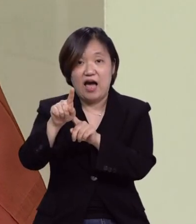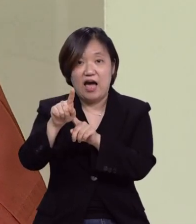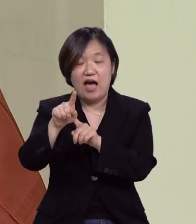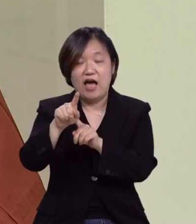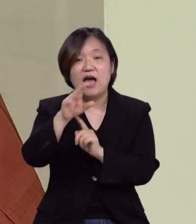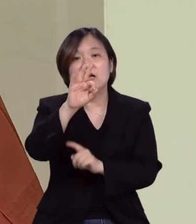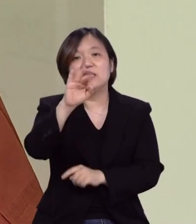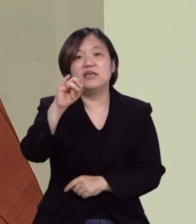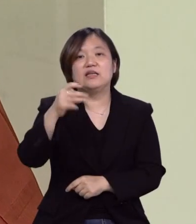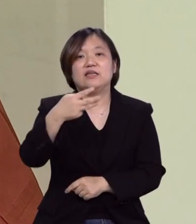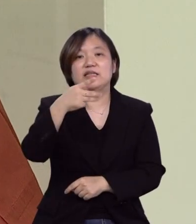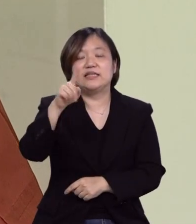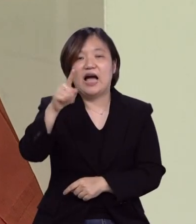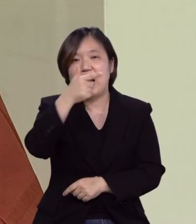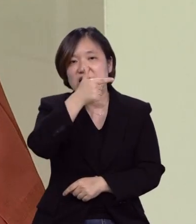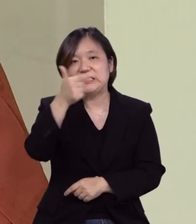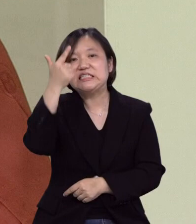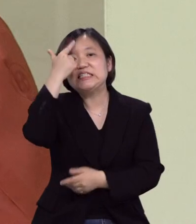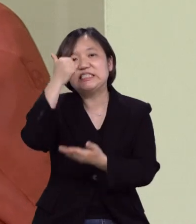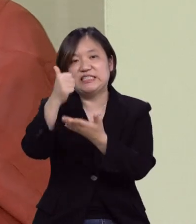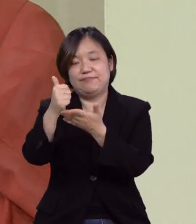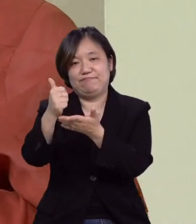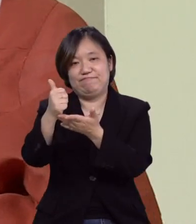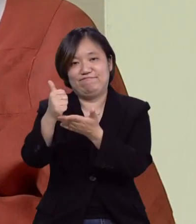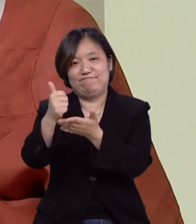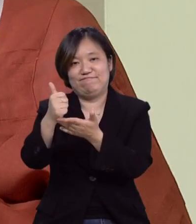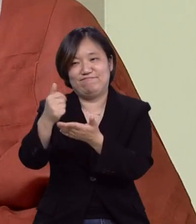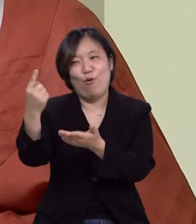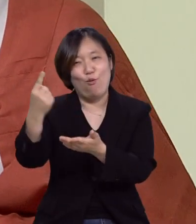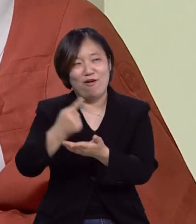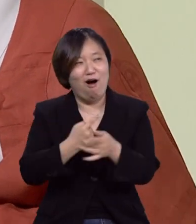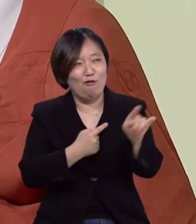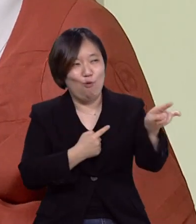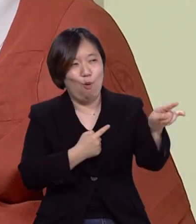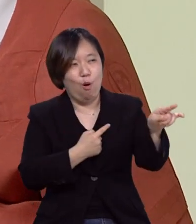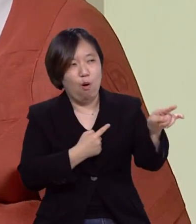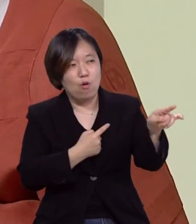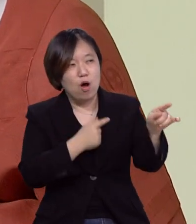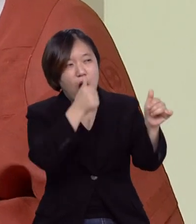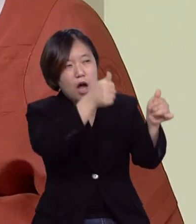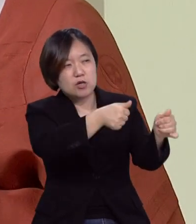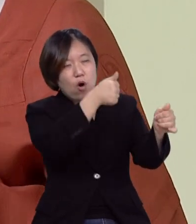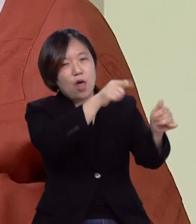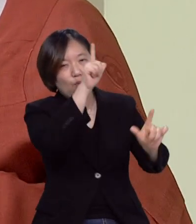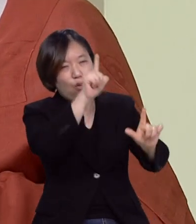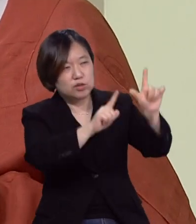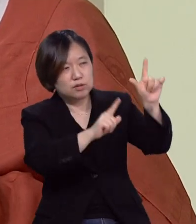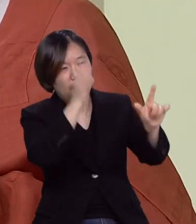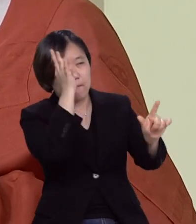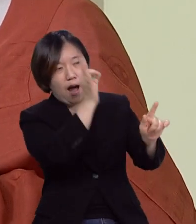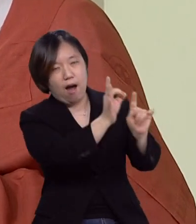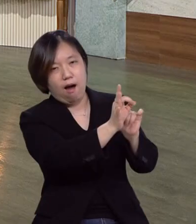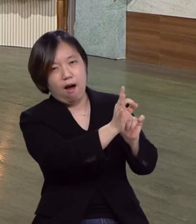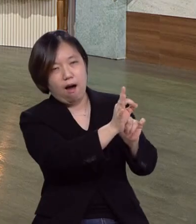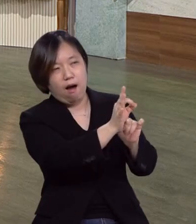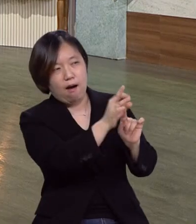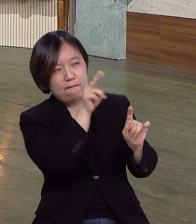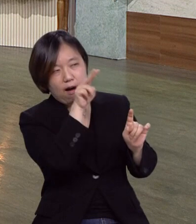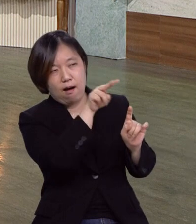아주 유명하신 큰 스미셨는데 또 제가 굉장히 또 존경하는 분이거든요 다